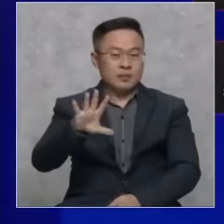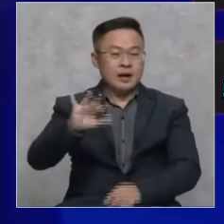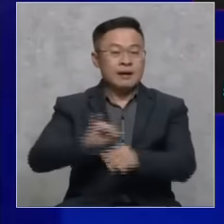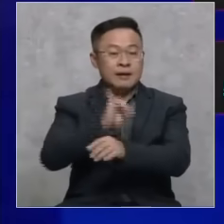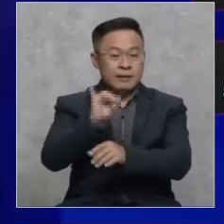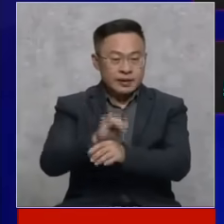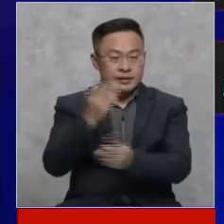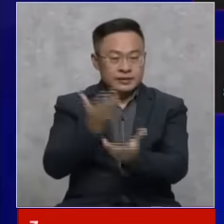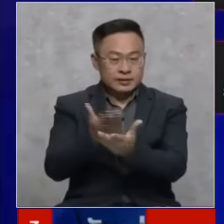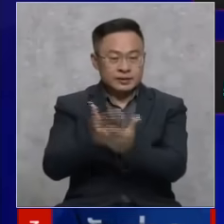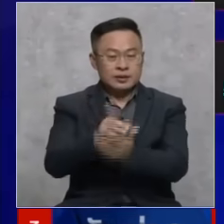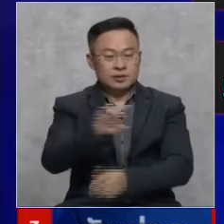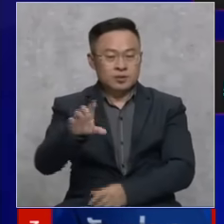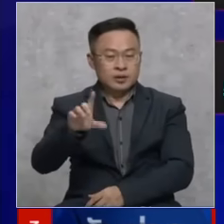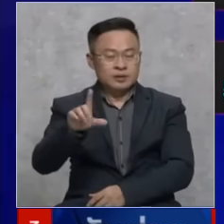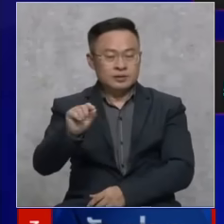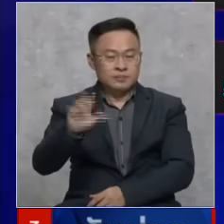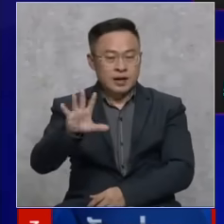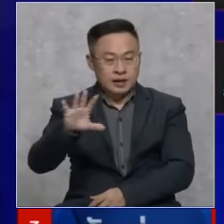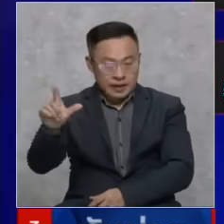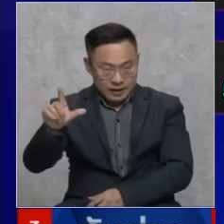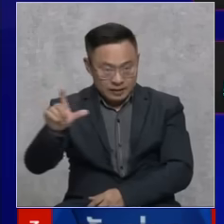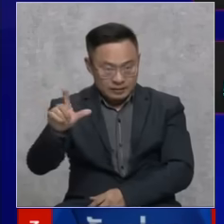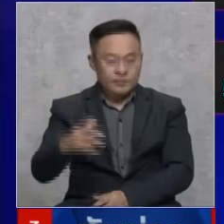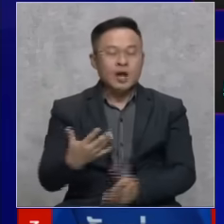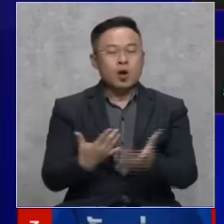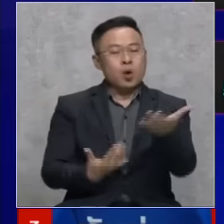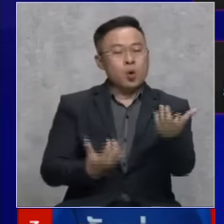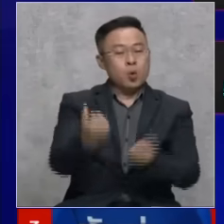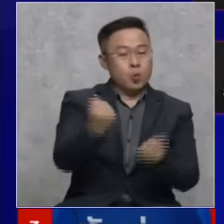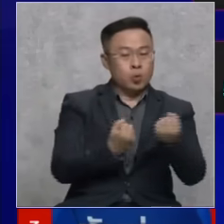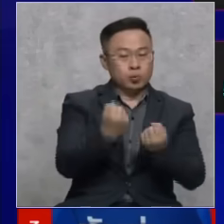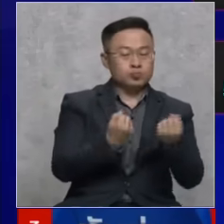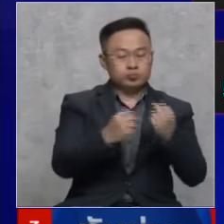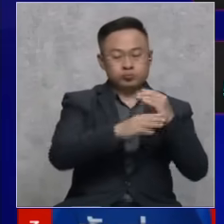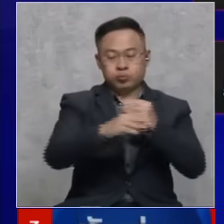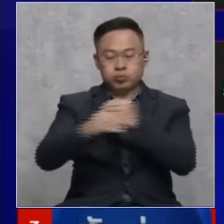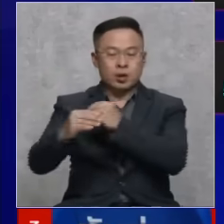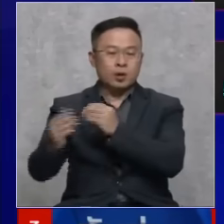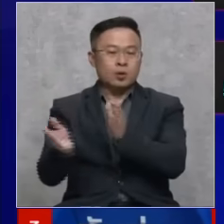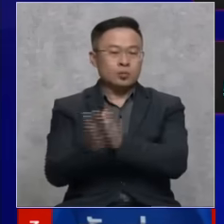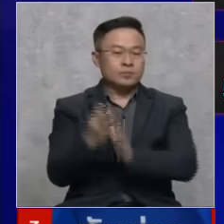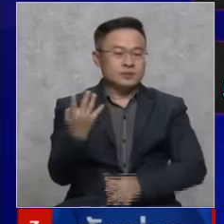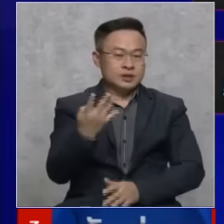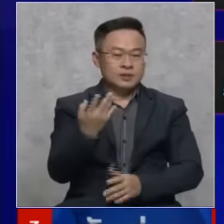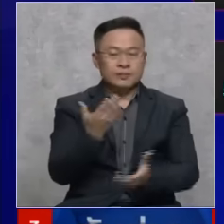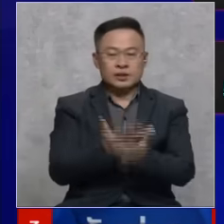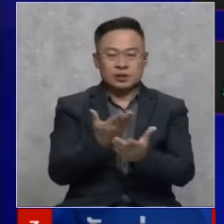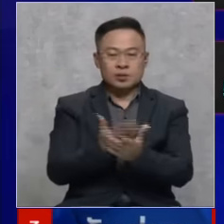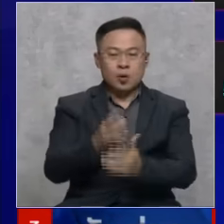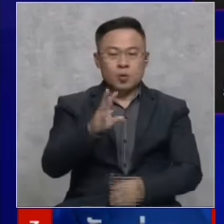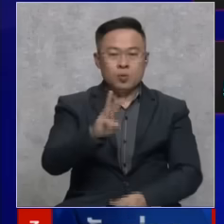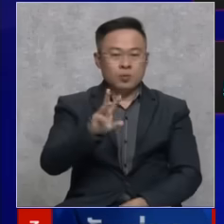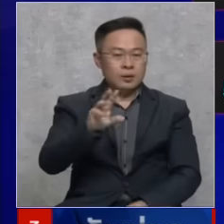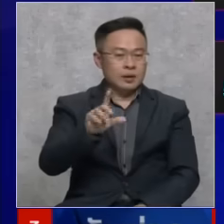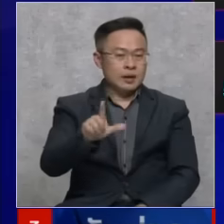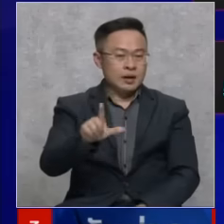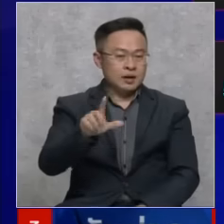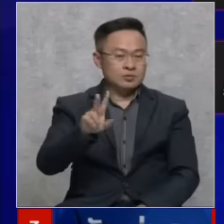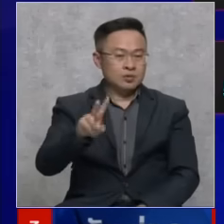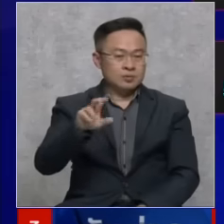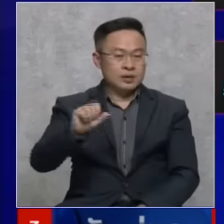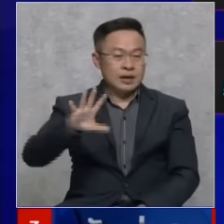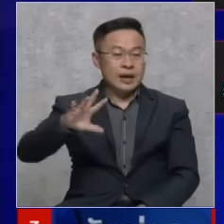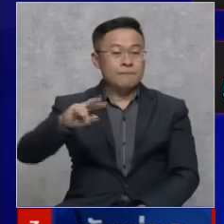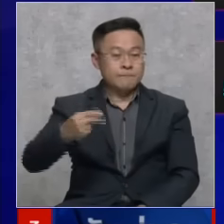125ล้านและก็มีรถยนต์อีก4คันนะคะของคู่สมรสมูลค่า6ล้าน250,000บาทยังมีทรัพย์สินอื่นๆอีกประม